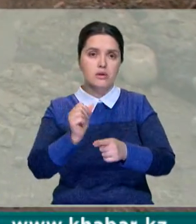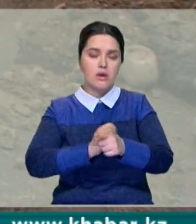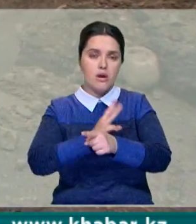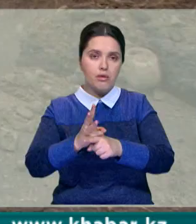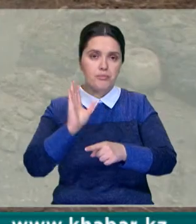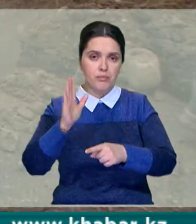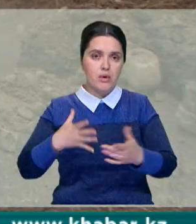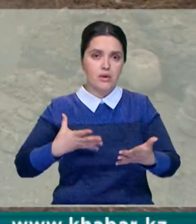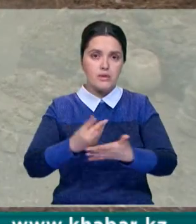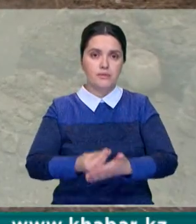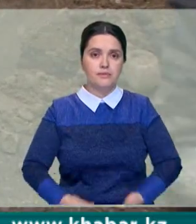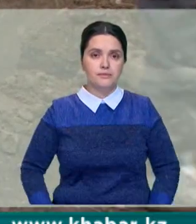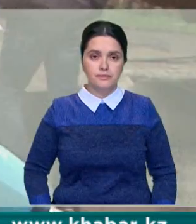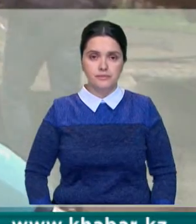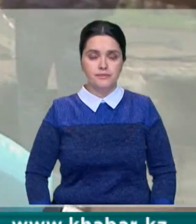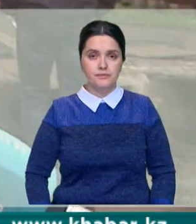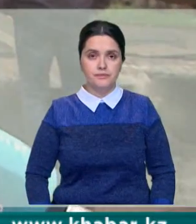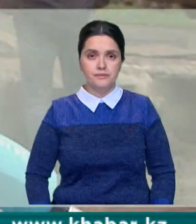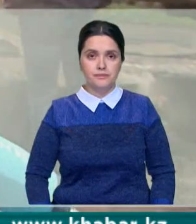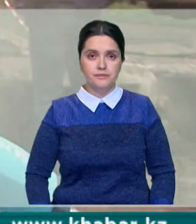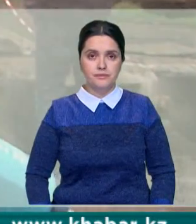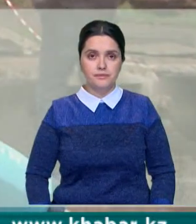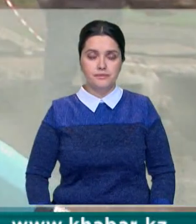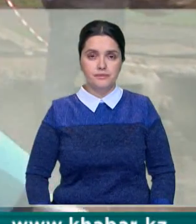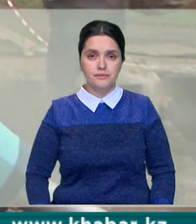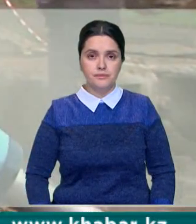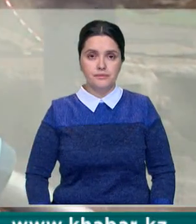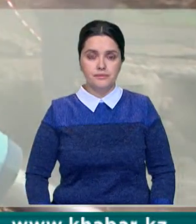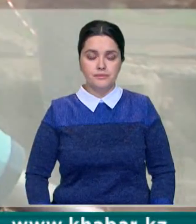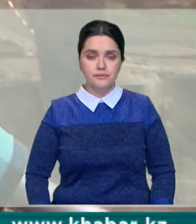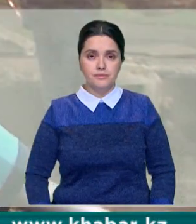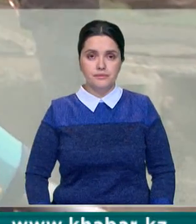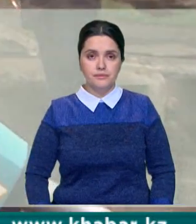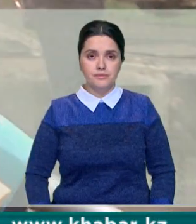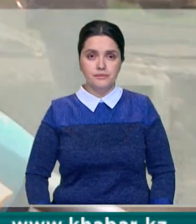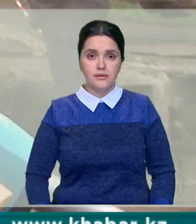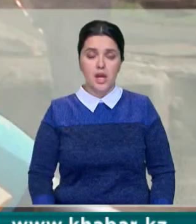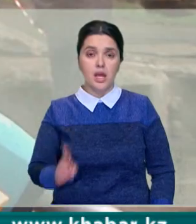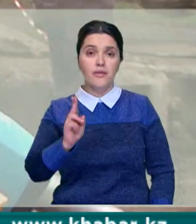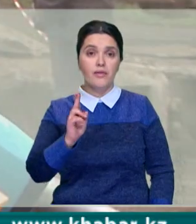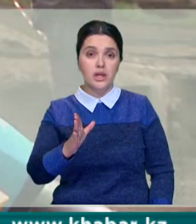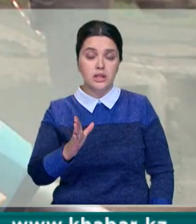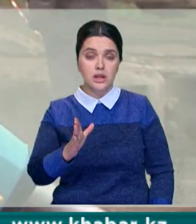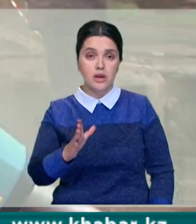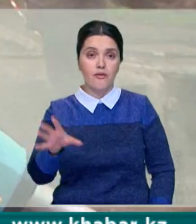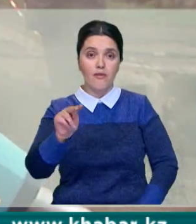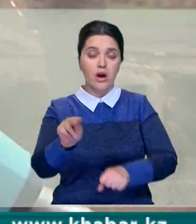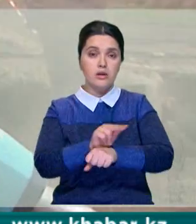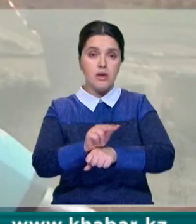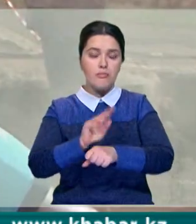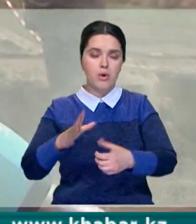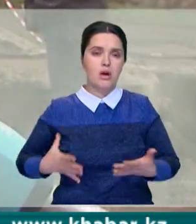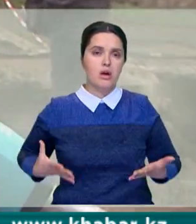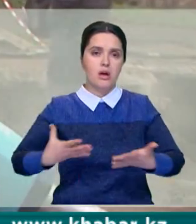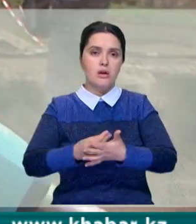останется без внимания. Есть информация такая, что все квартиры будут отремонтированы за